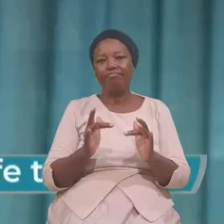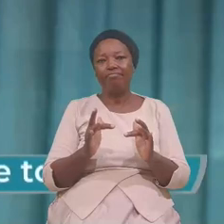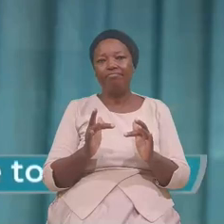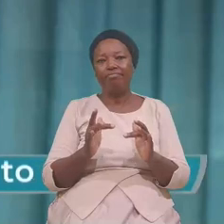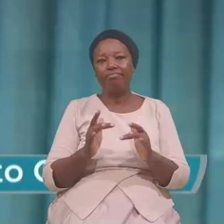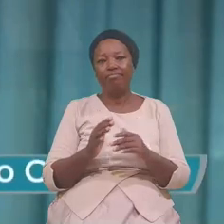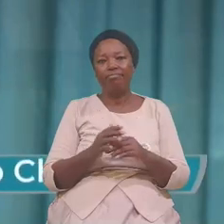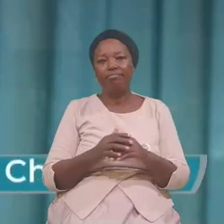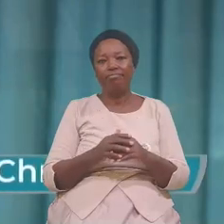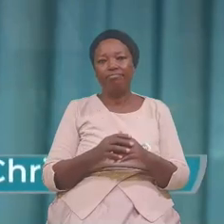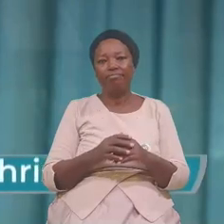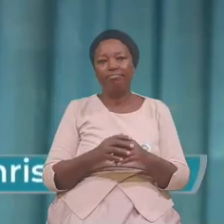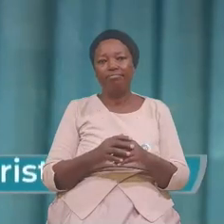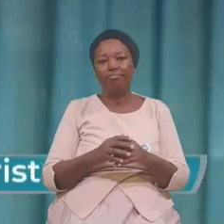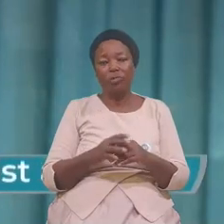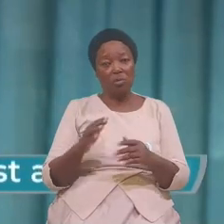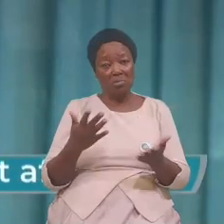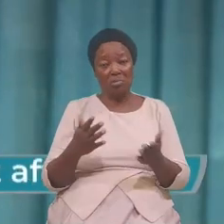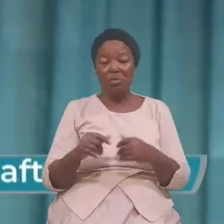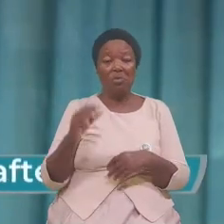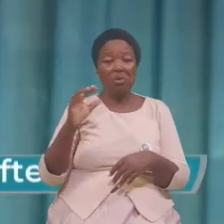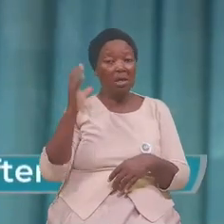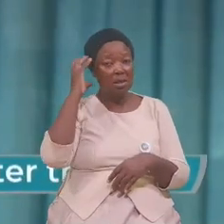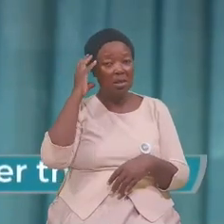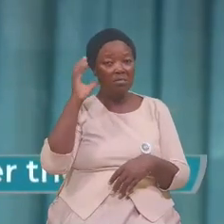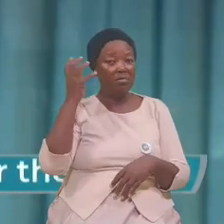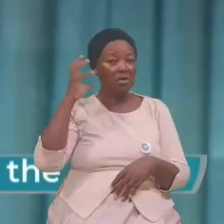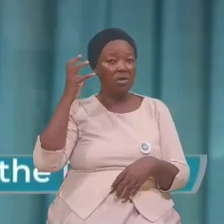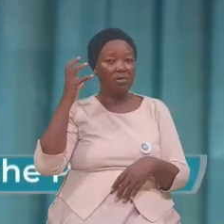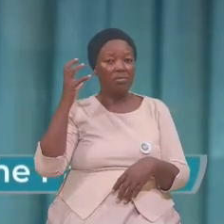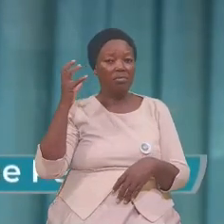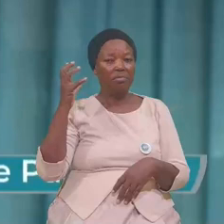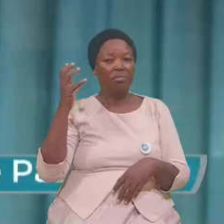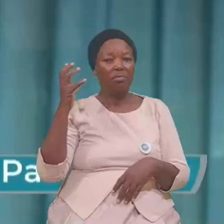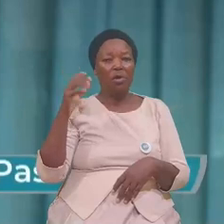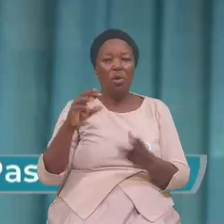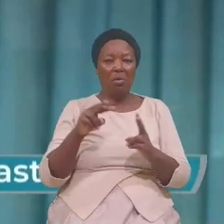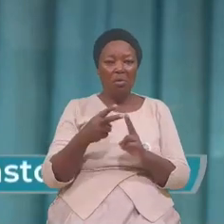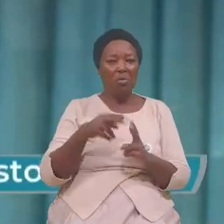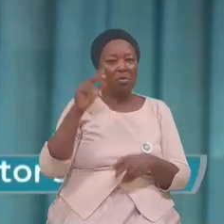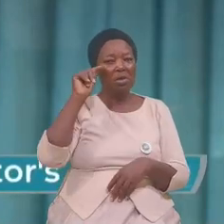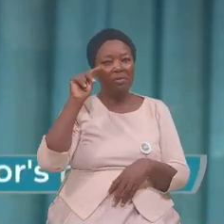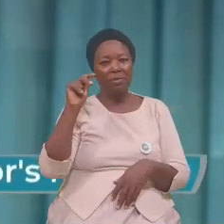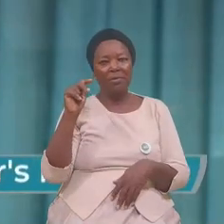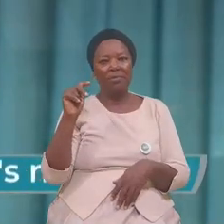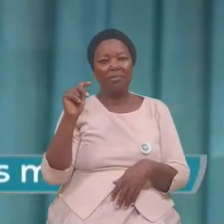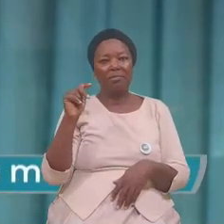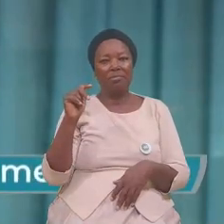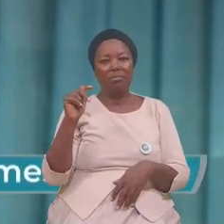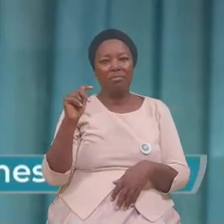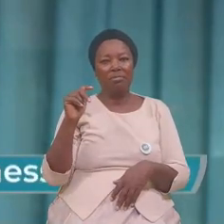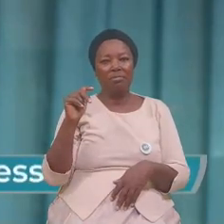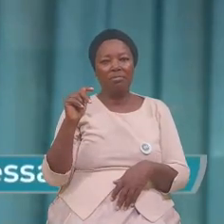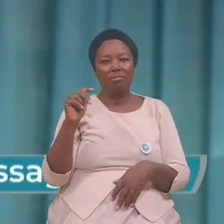ou vous écoutez à la radio ou bien à la télévision, nous qui sommes à la télé, ou bien par un